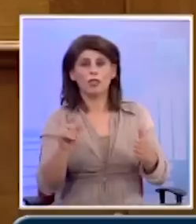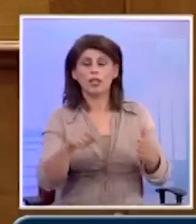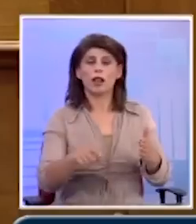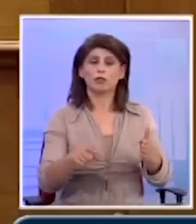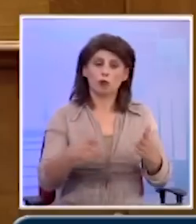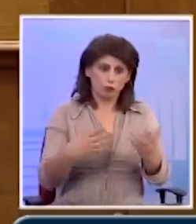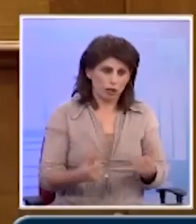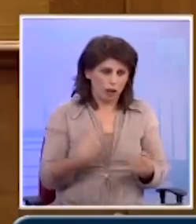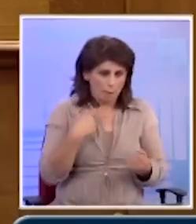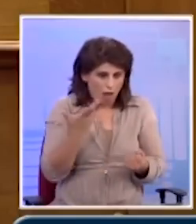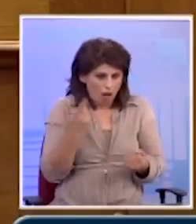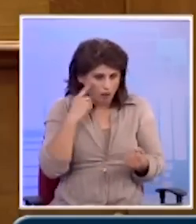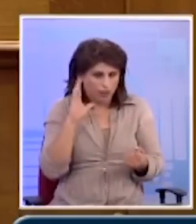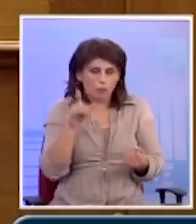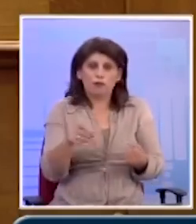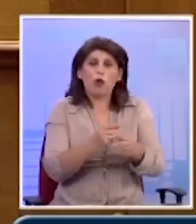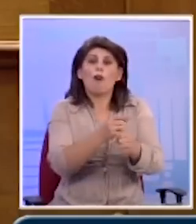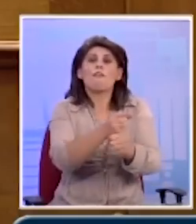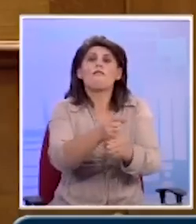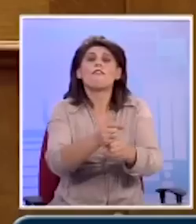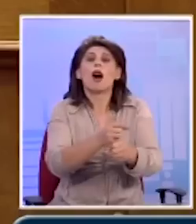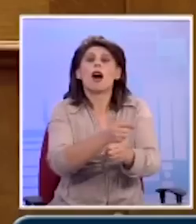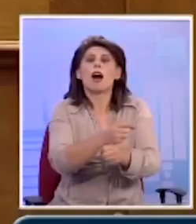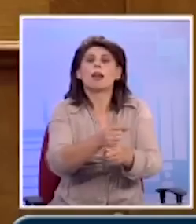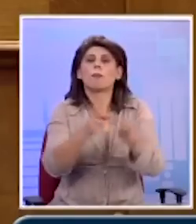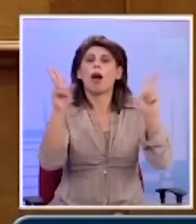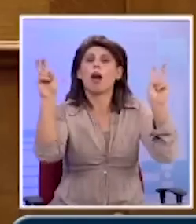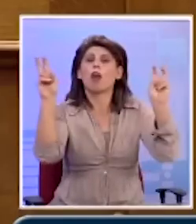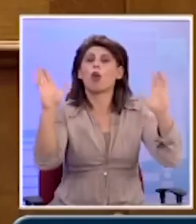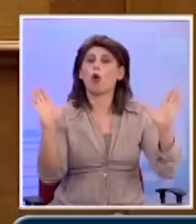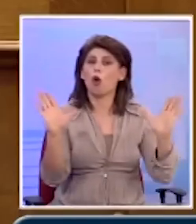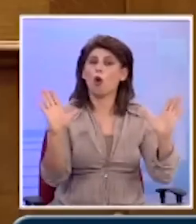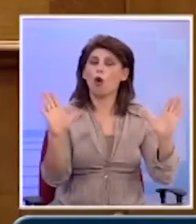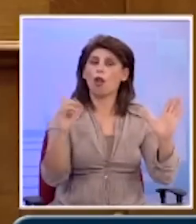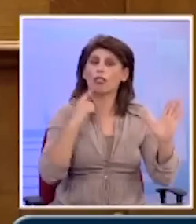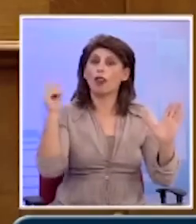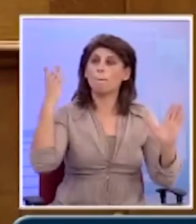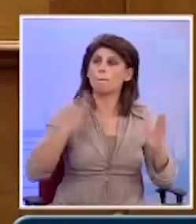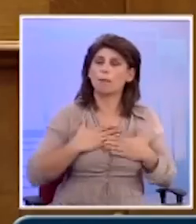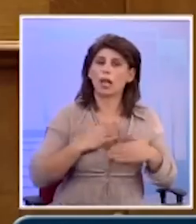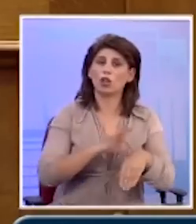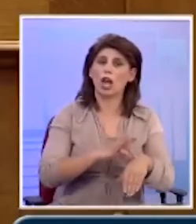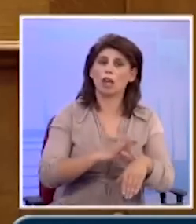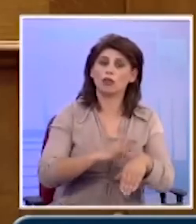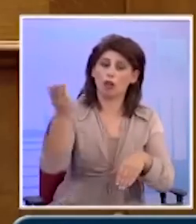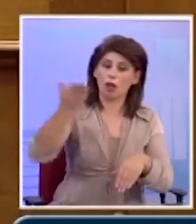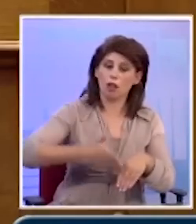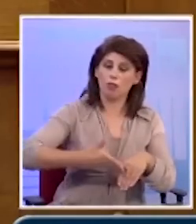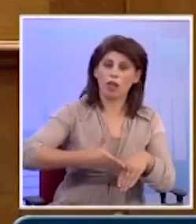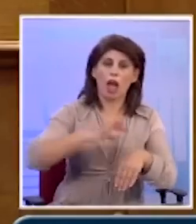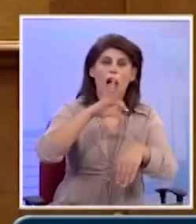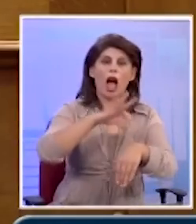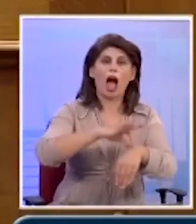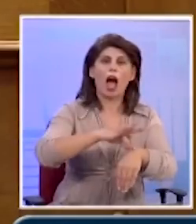που βρήκαμε και δεν ξέραμε τι να το κάνουμε, είναι το φάρμακο. Το φάρμακο. Ήταν το φάρμακο που ήρθε να γιατρέψει